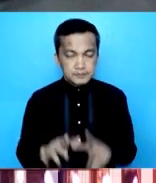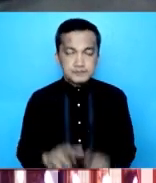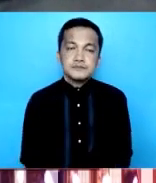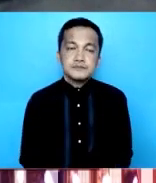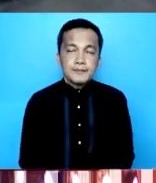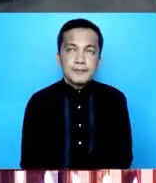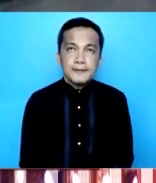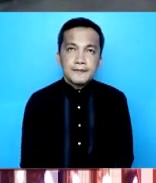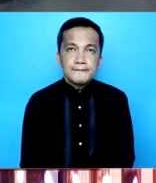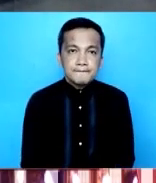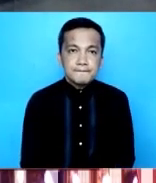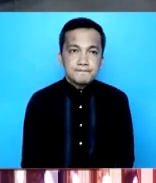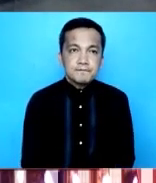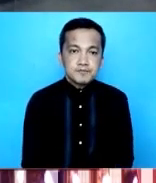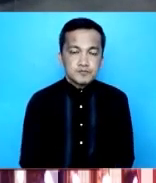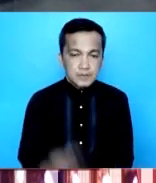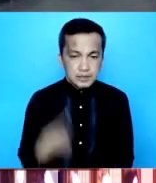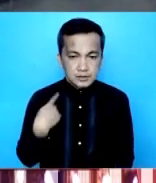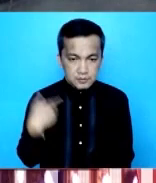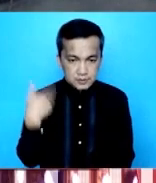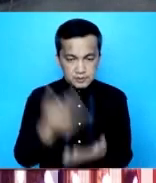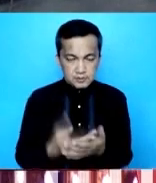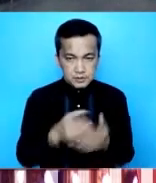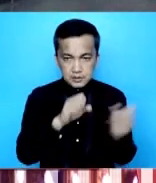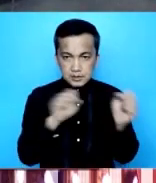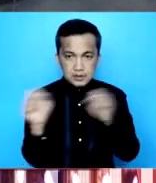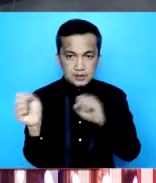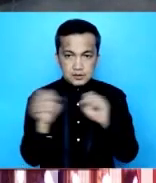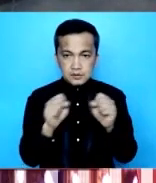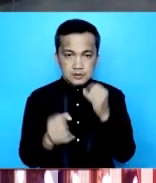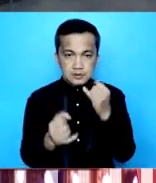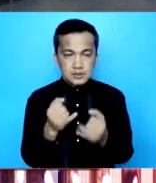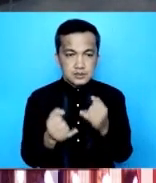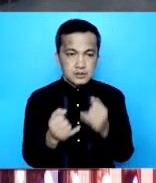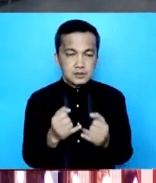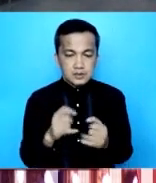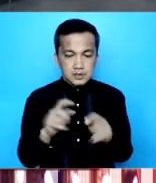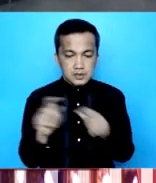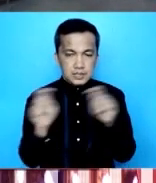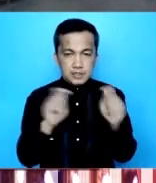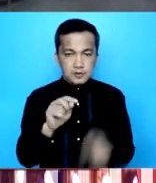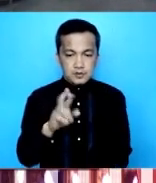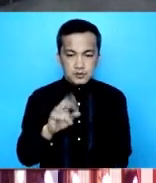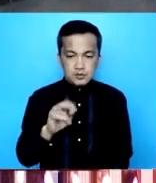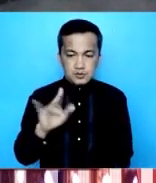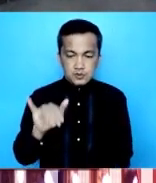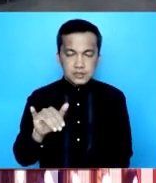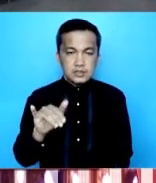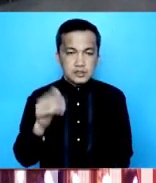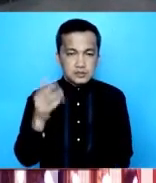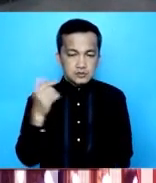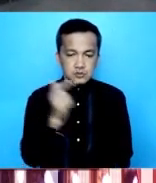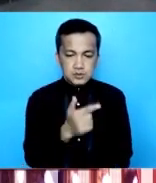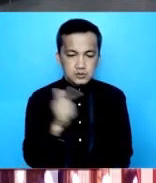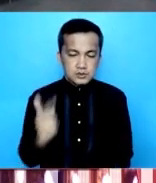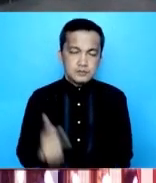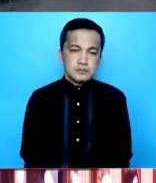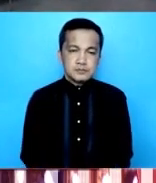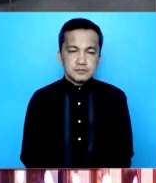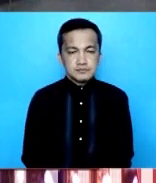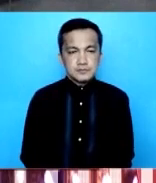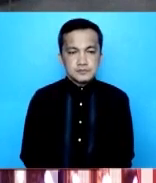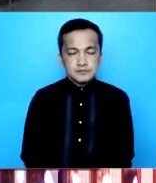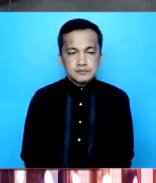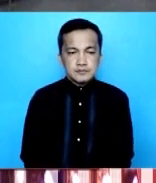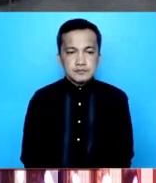kaya ay may dumarating ng bagyo. Yung pinakahuli nga po ay yung Typhoon Rolly noong 2020. Mm-hmm. Sir, huli na